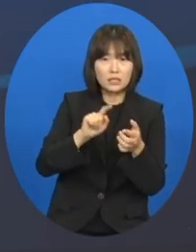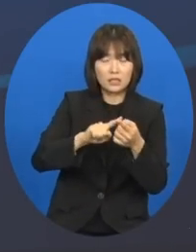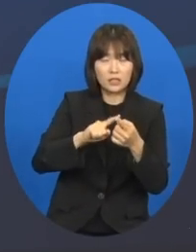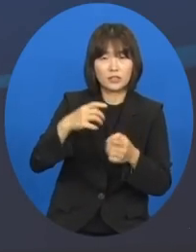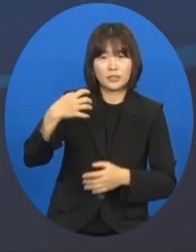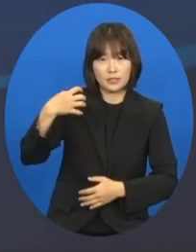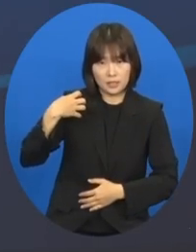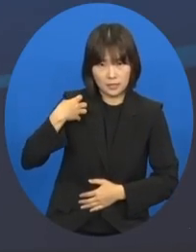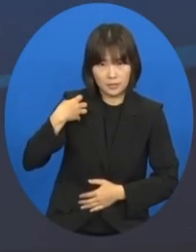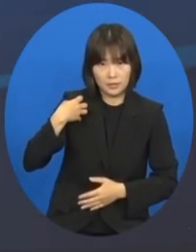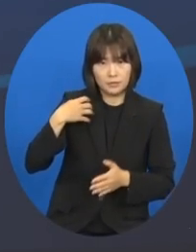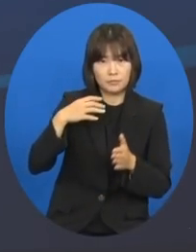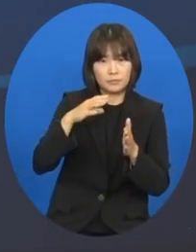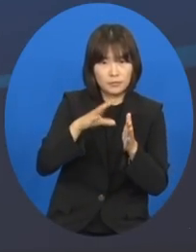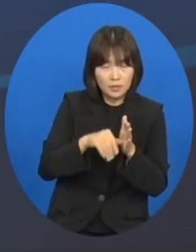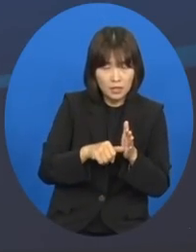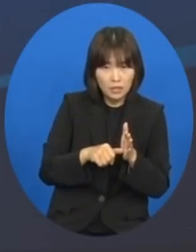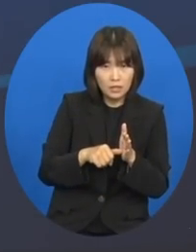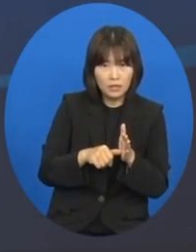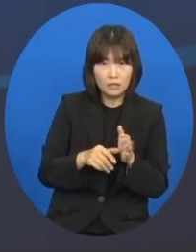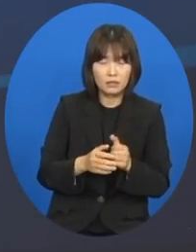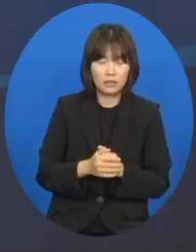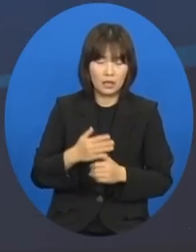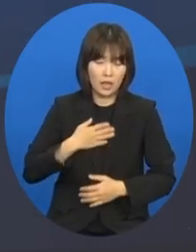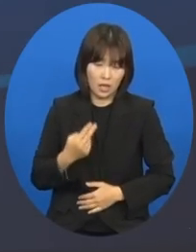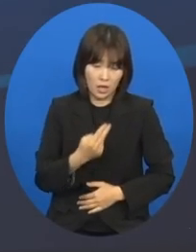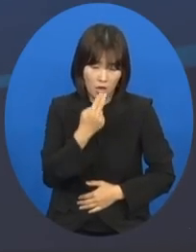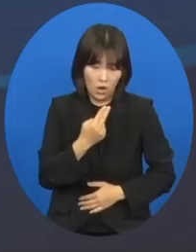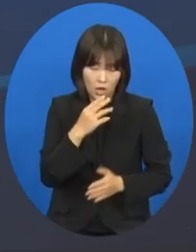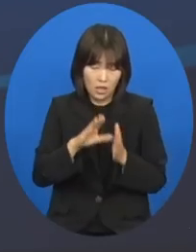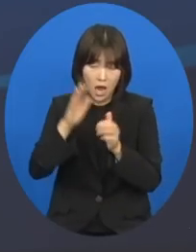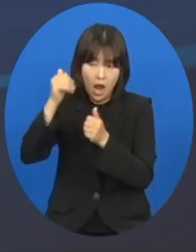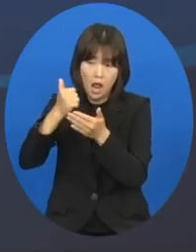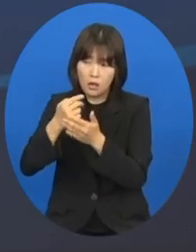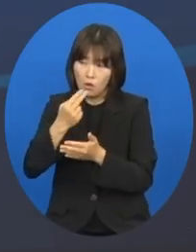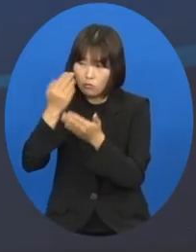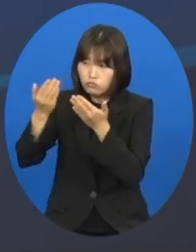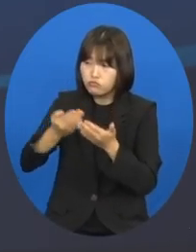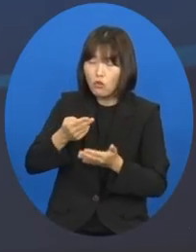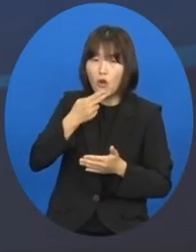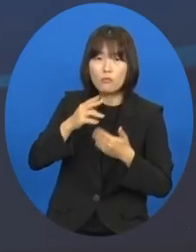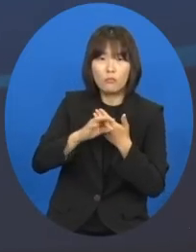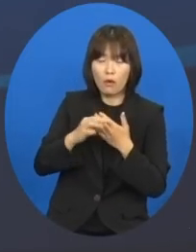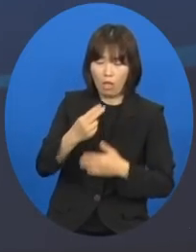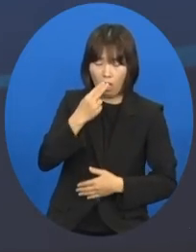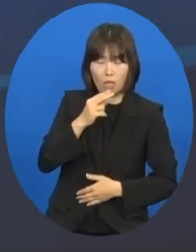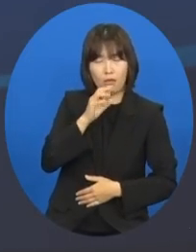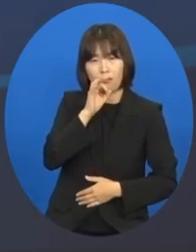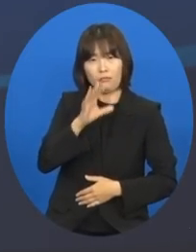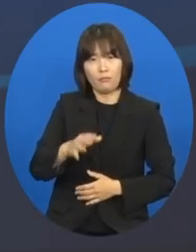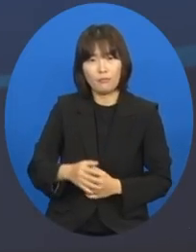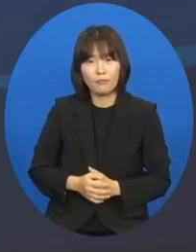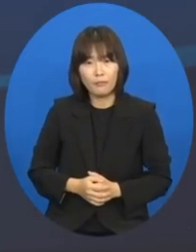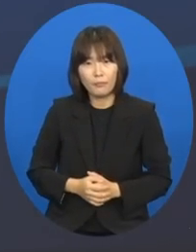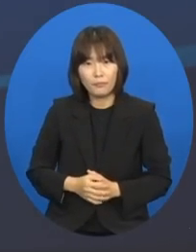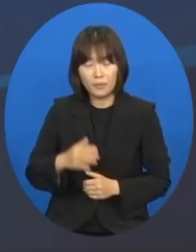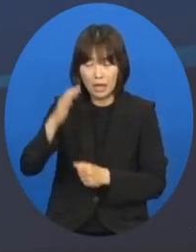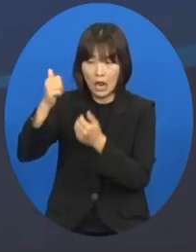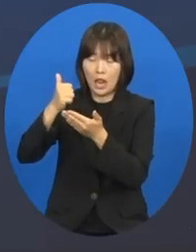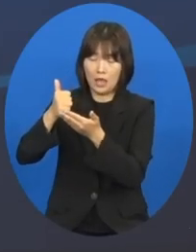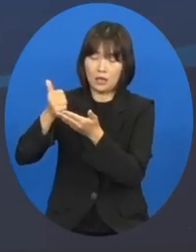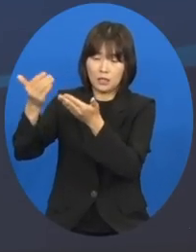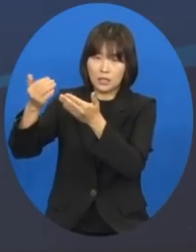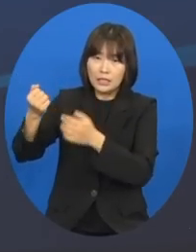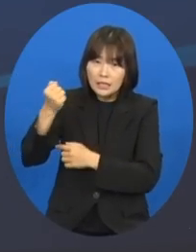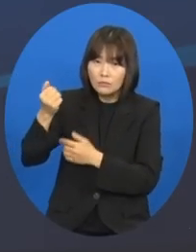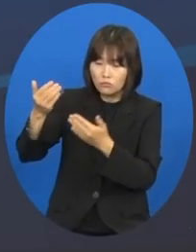한 순간 호흡을 하는 것도 하나님이 산소를 공급해 주시지 않으면 내가 호흡할 수 있는 하나님께서 내가 거동할 수 있는 힘을 주시지 않으면